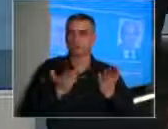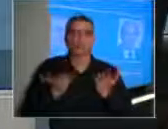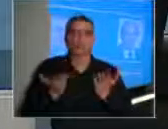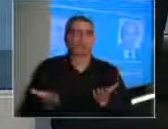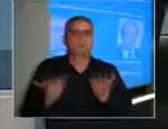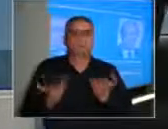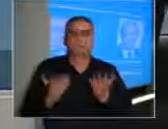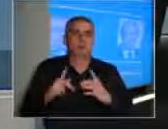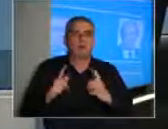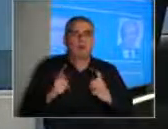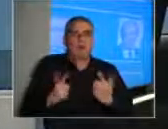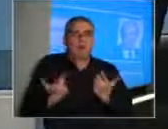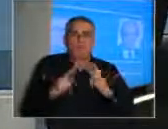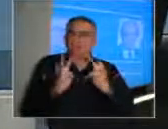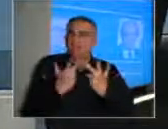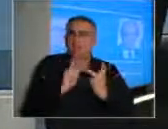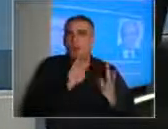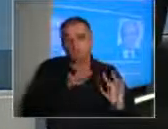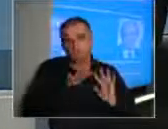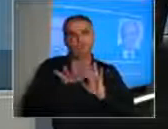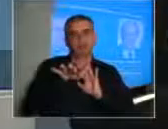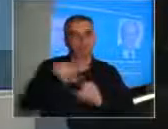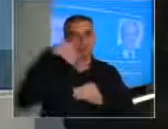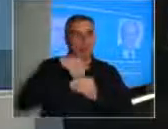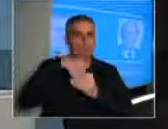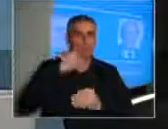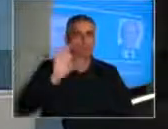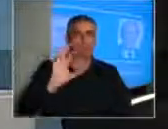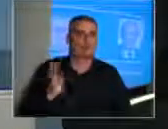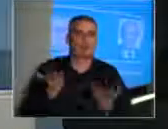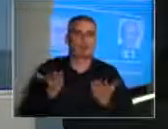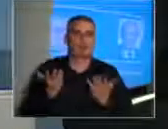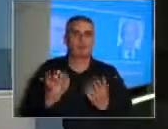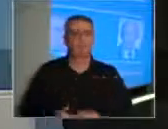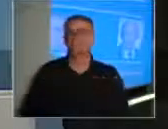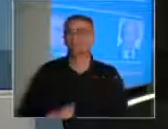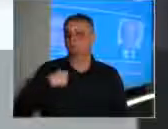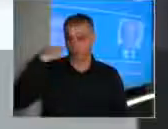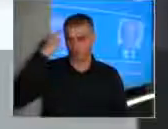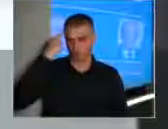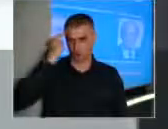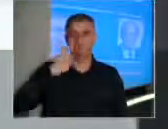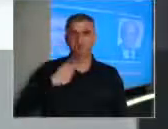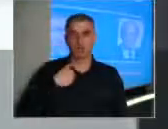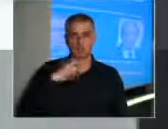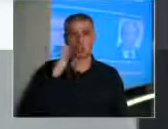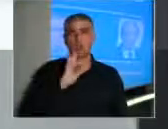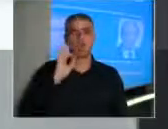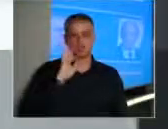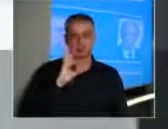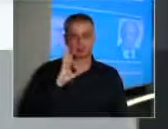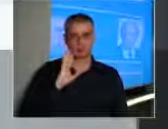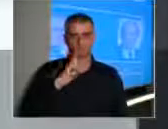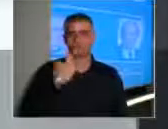למה הציבור לא נהה אחריכם, הציבור שלכם? אני חושב שיש לנו עדיין